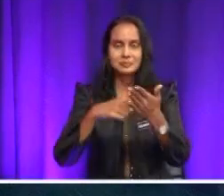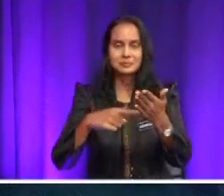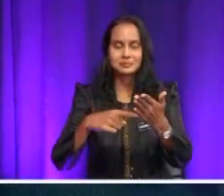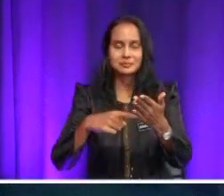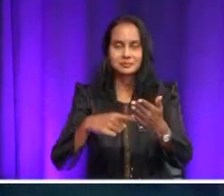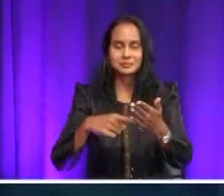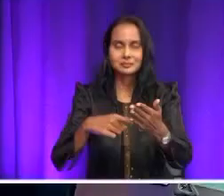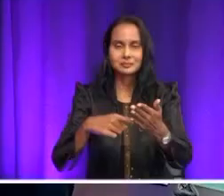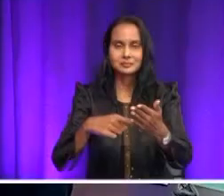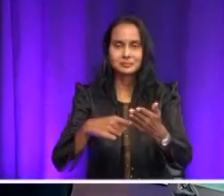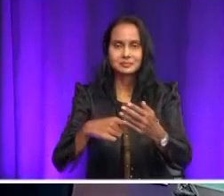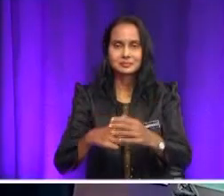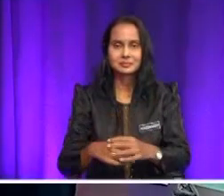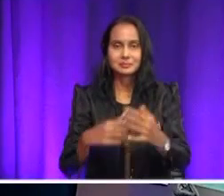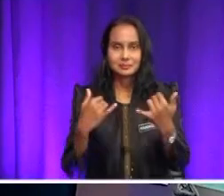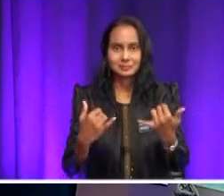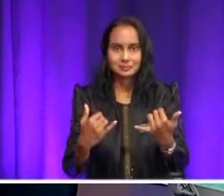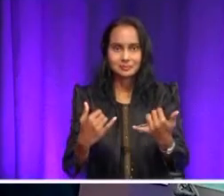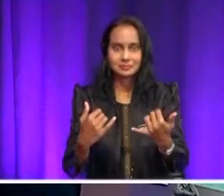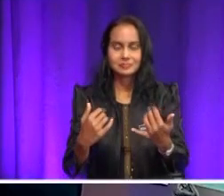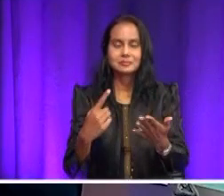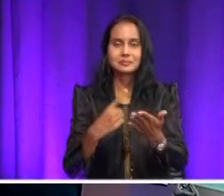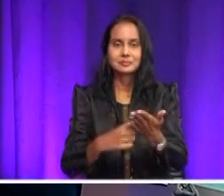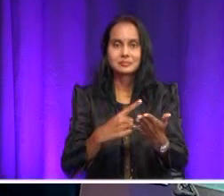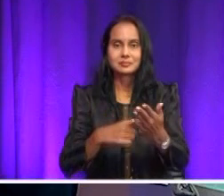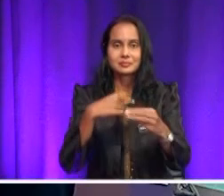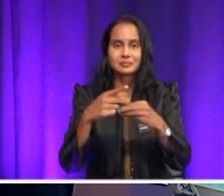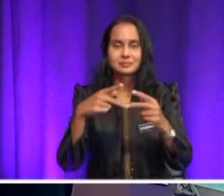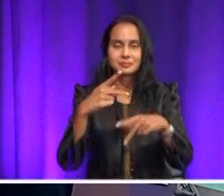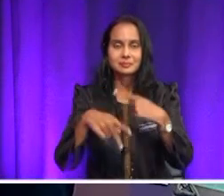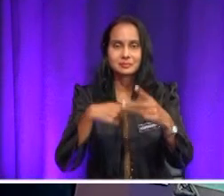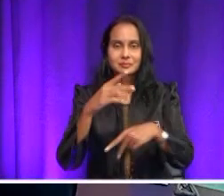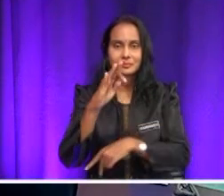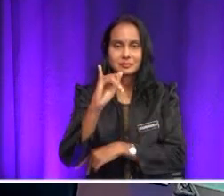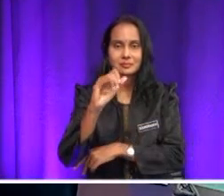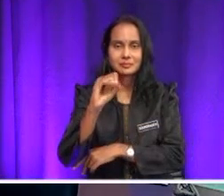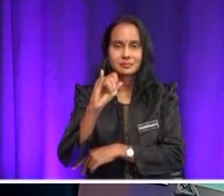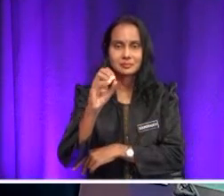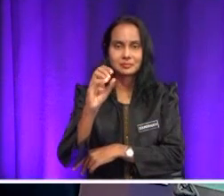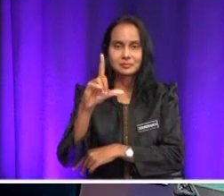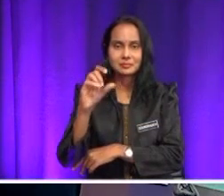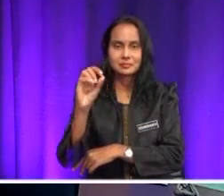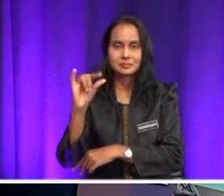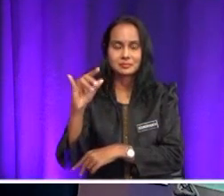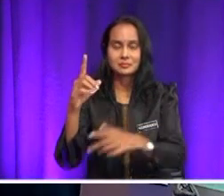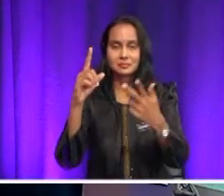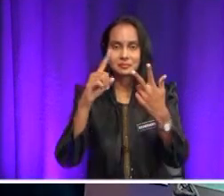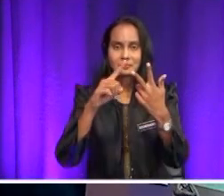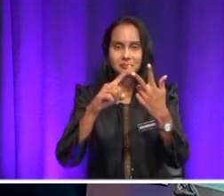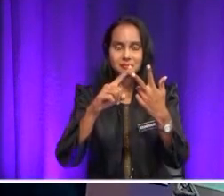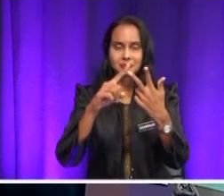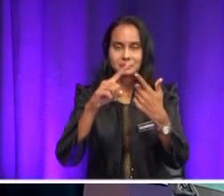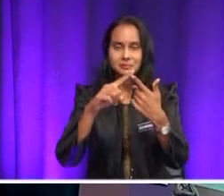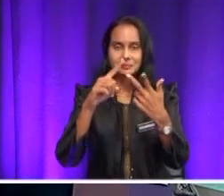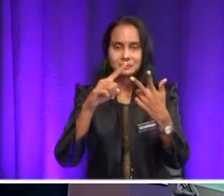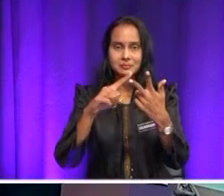seterusnya kita akan membincangkan berkenaan dengan proses fisiologi yang kedua dan ketiga yaitu translokasi dan juga